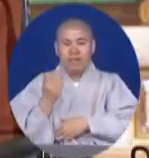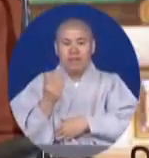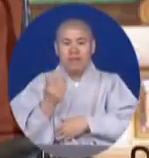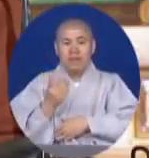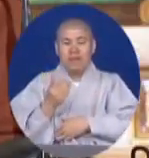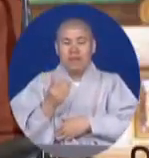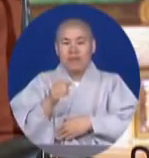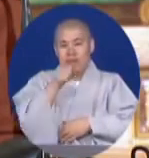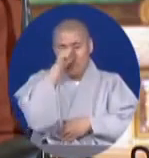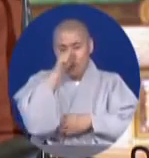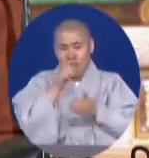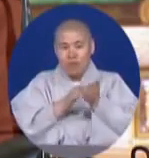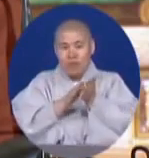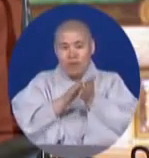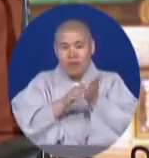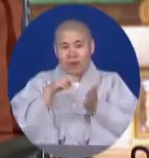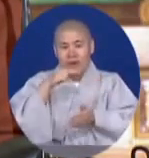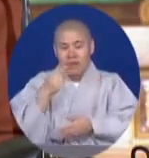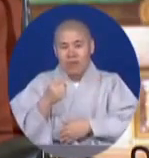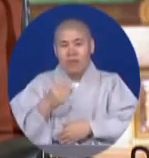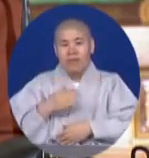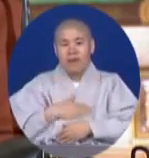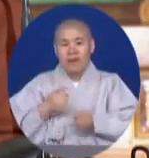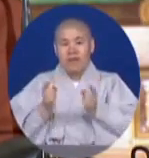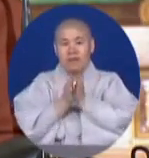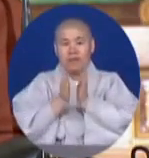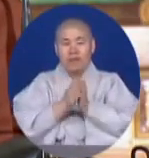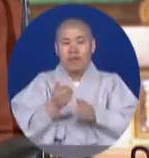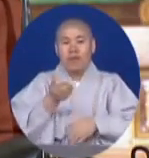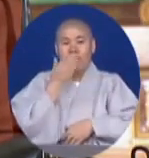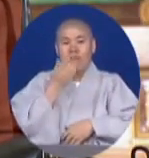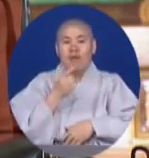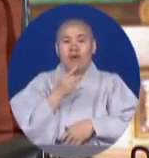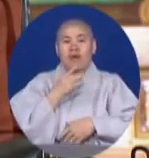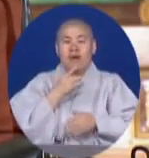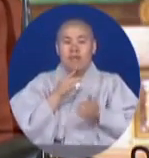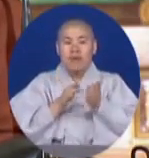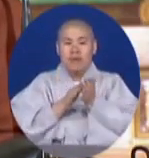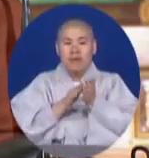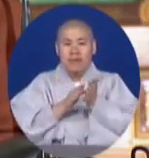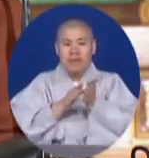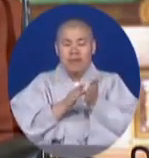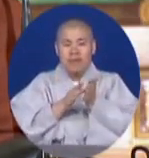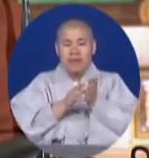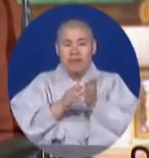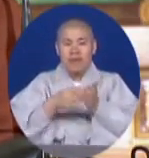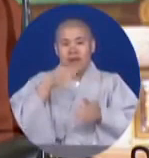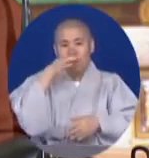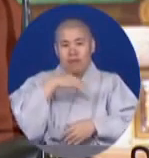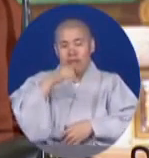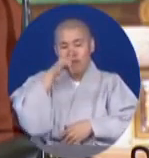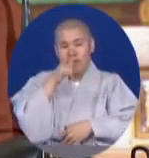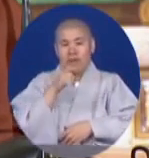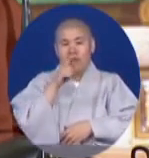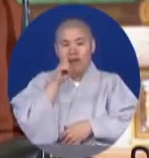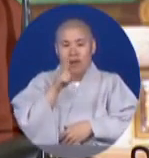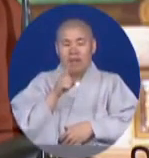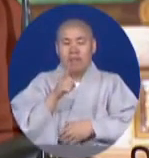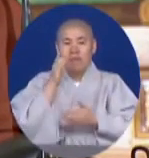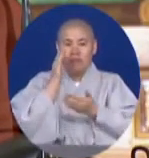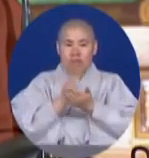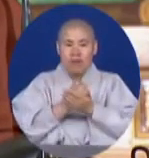아무리 좋은 약이라도 먹어야 되는데요. 한 번 먹지 말고 병이 나을 때까지 먹어야 되거든요.